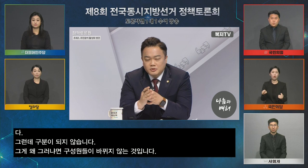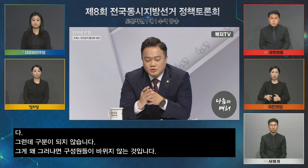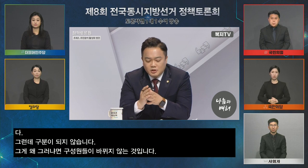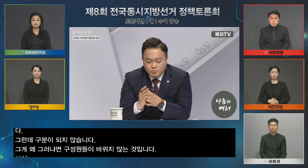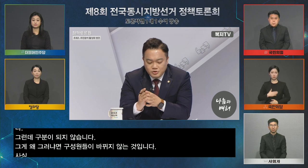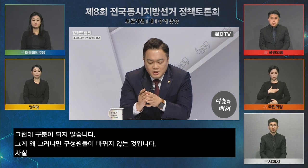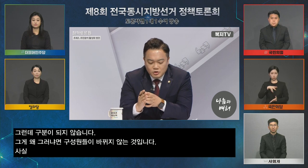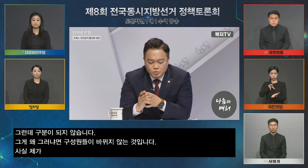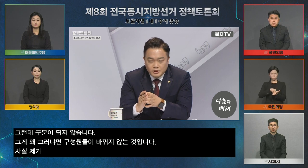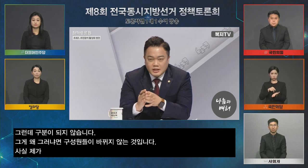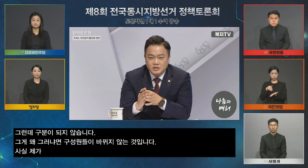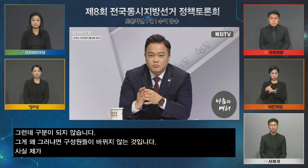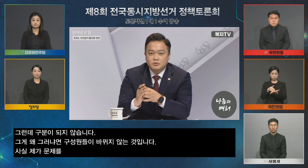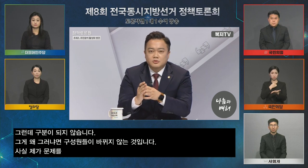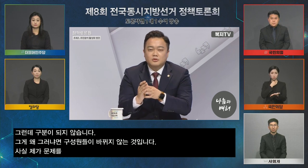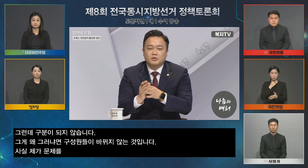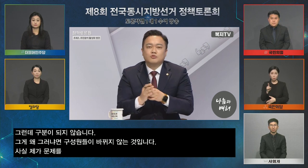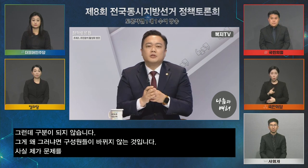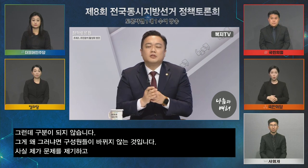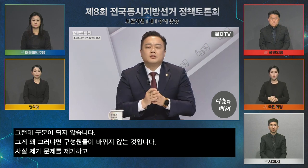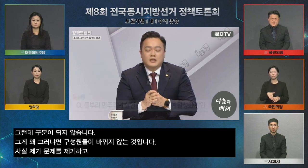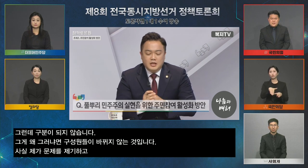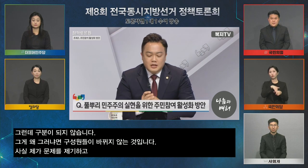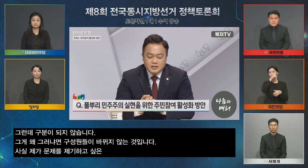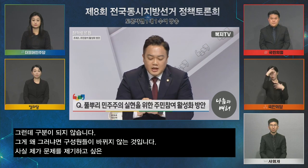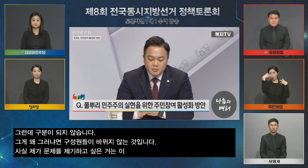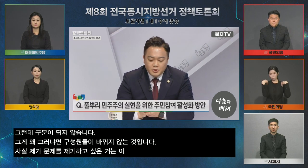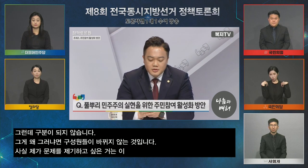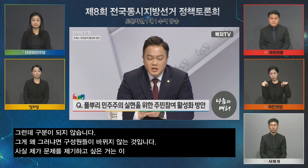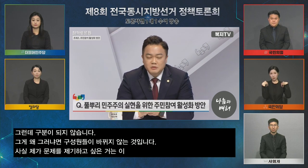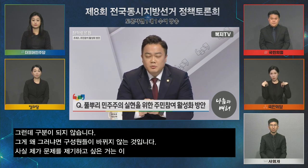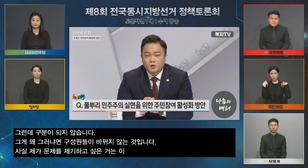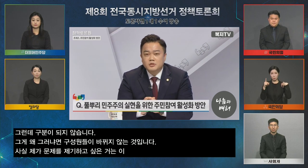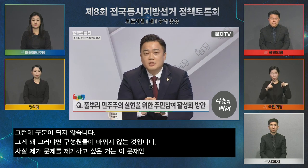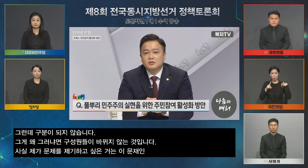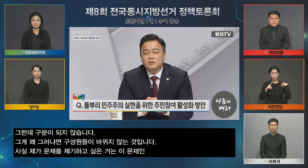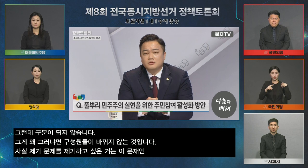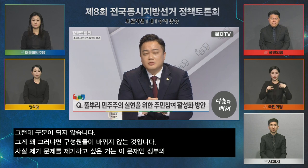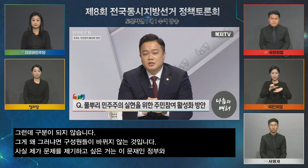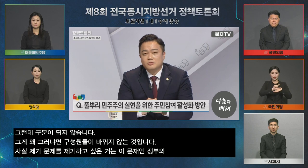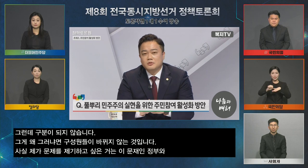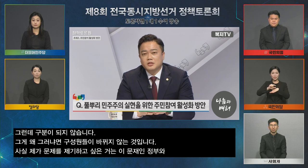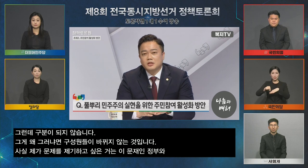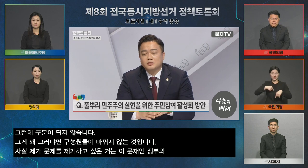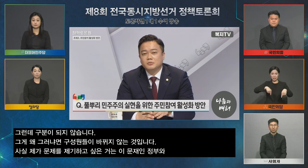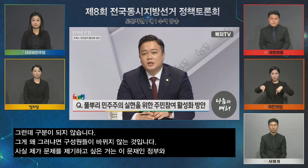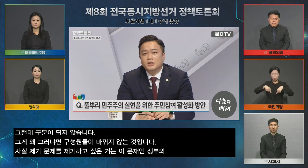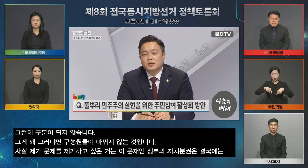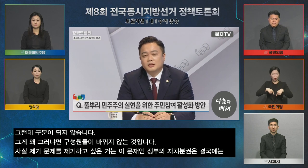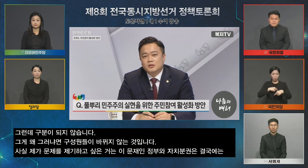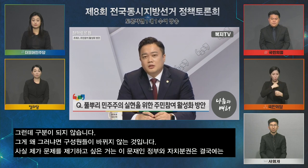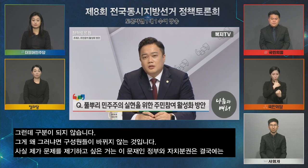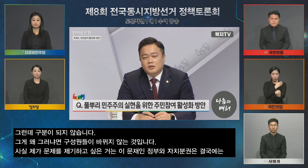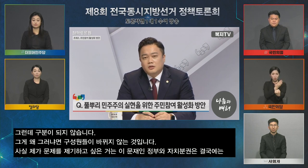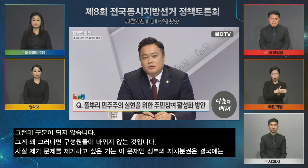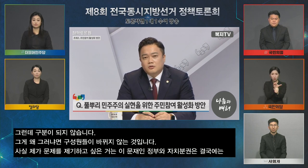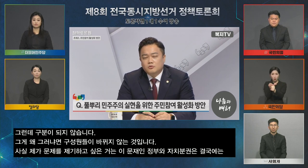제기하고 싶은 거는 이 문재인 정부의 자치분권은 결국에는 자기 편 세금으로 먹여 살리는 것이라고 저는 생각이 듭니다.